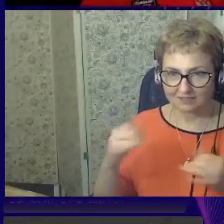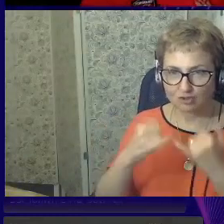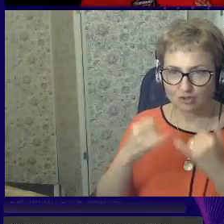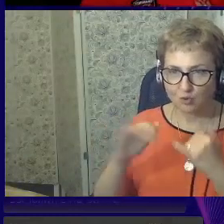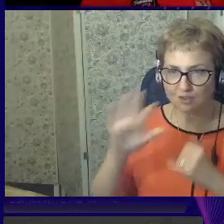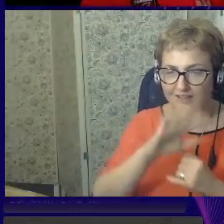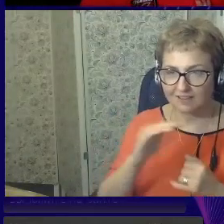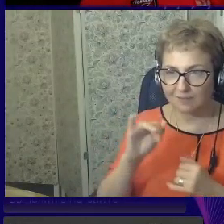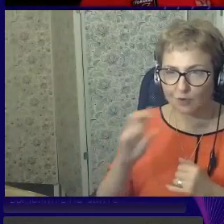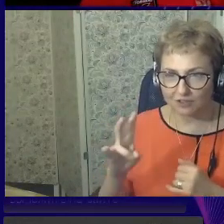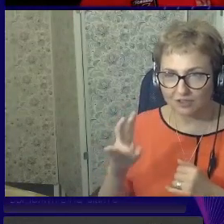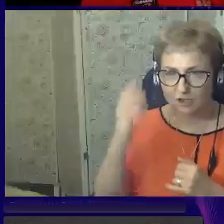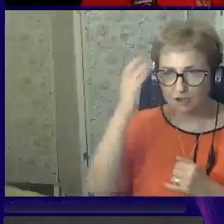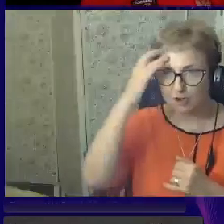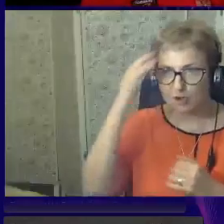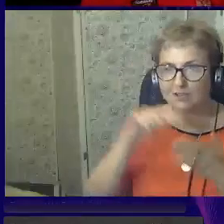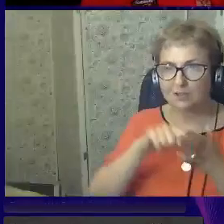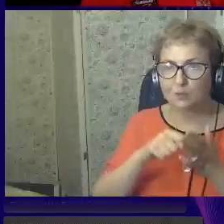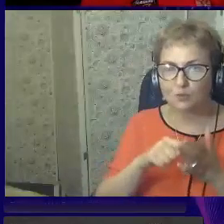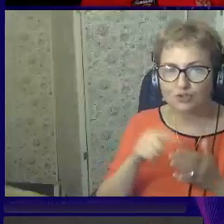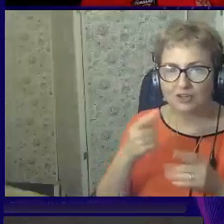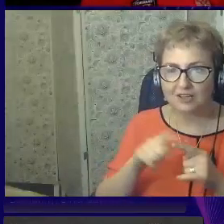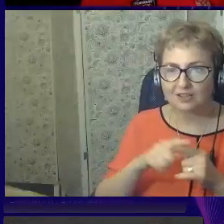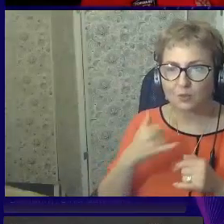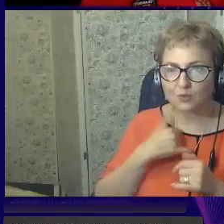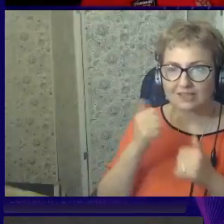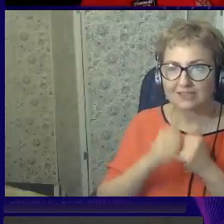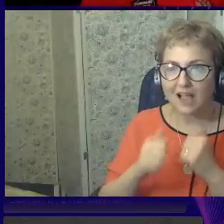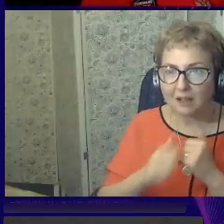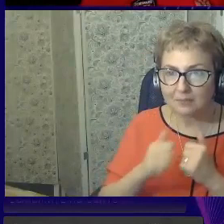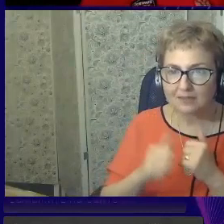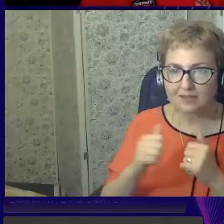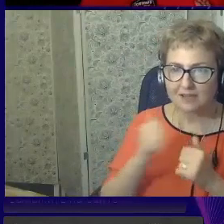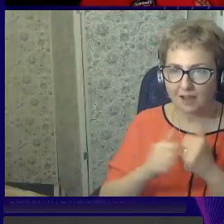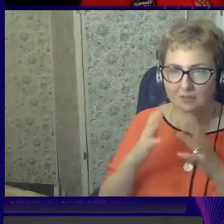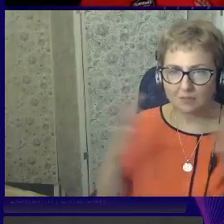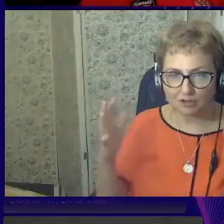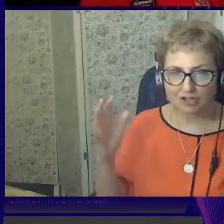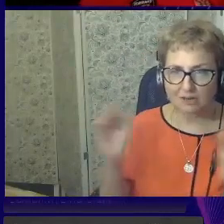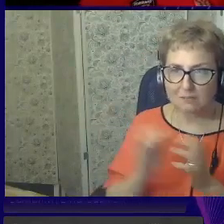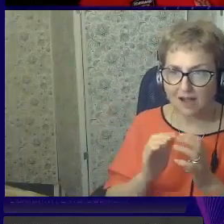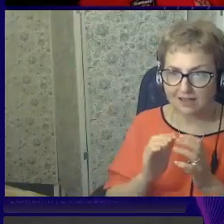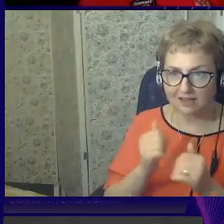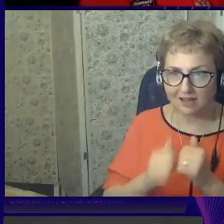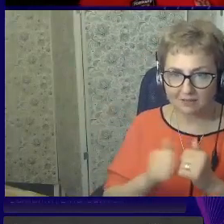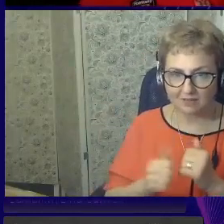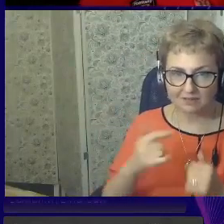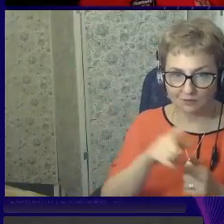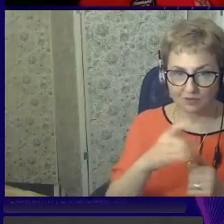желтый фон, черные точки – это у нас камни, камни большие, камни маленькие. Вот у